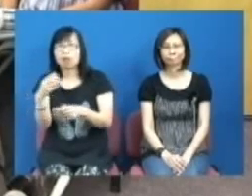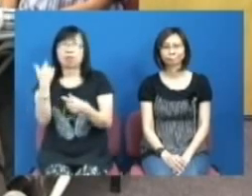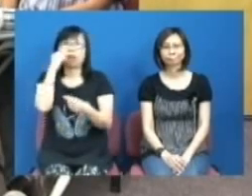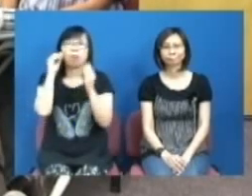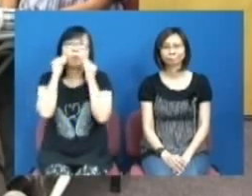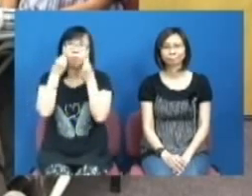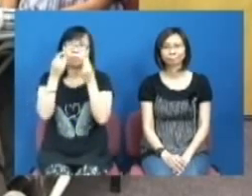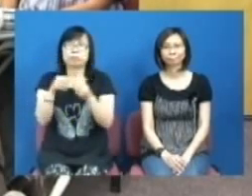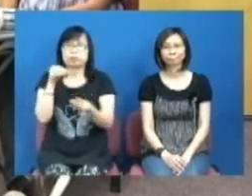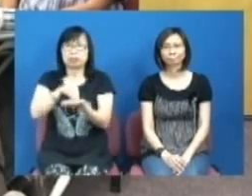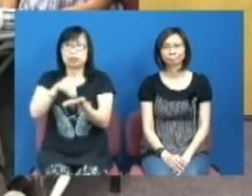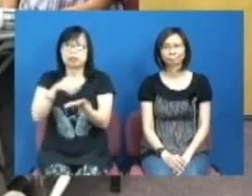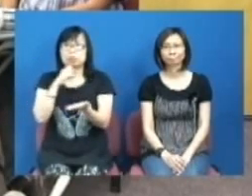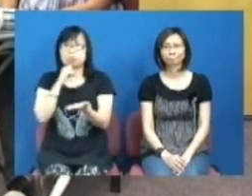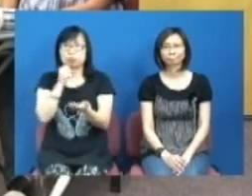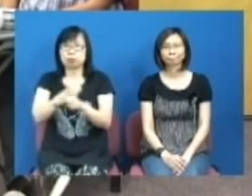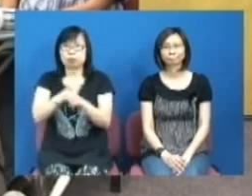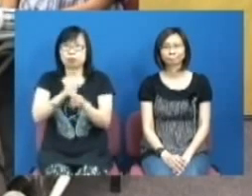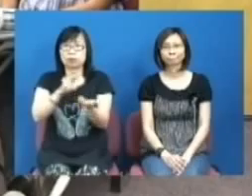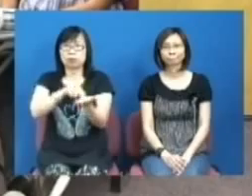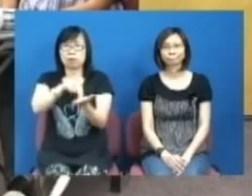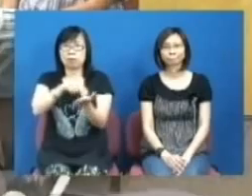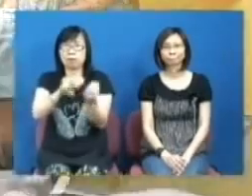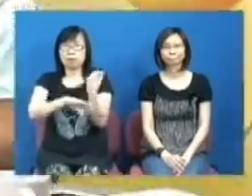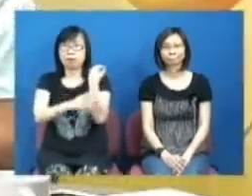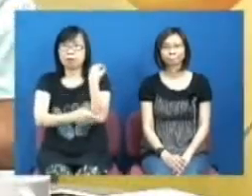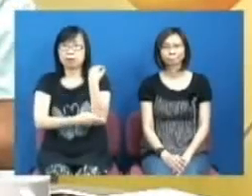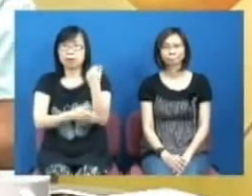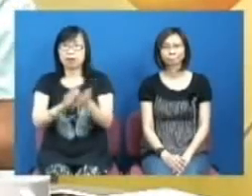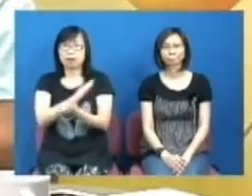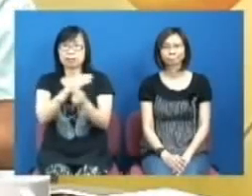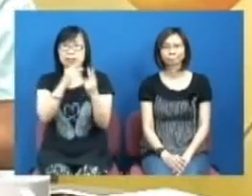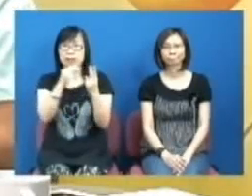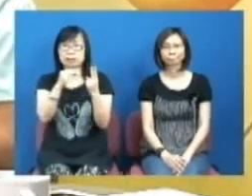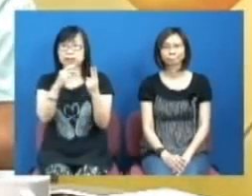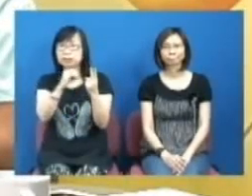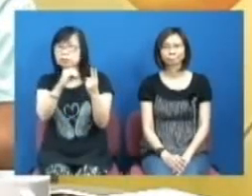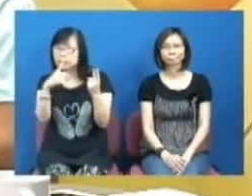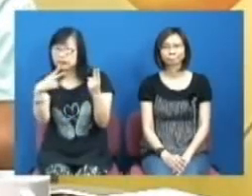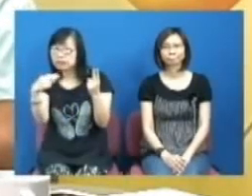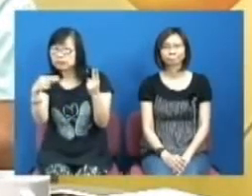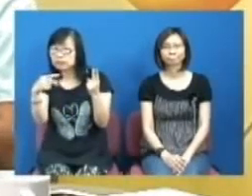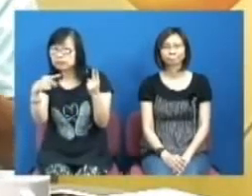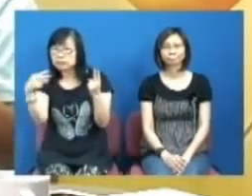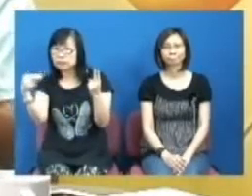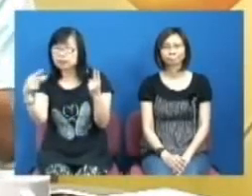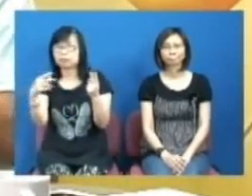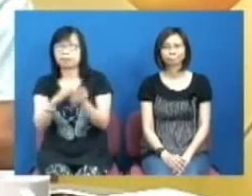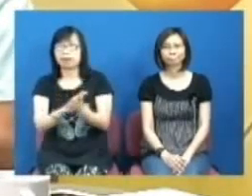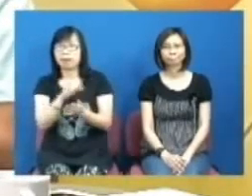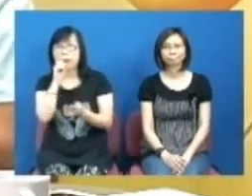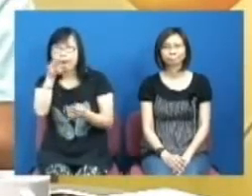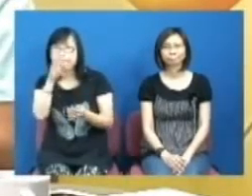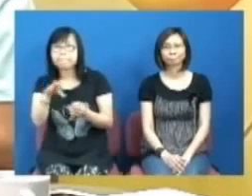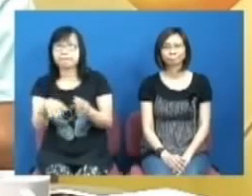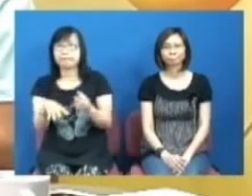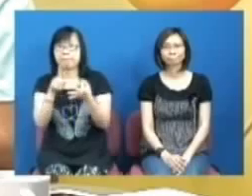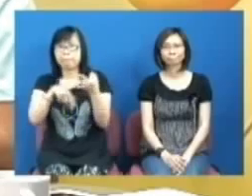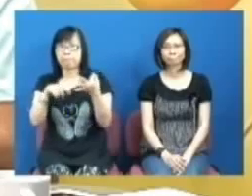他一定會做這個立法的，就是說在那個所謂2017、2020的假普選之前。我就問何俊仁，我